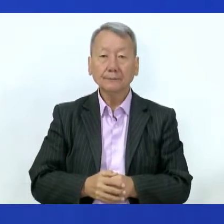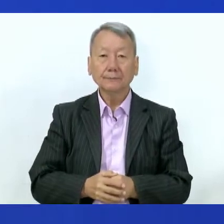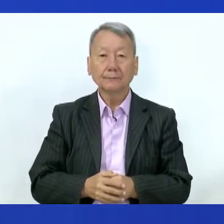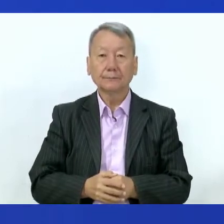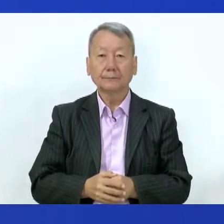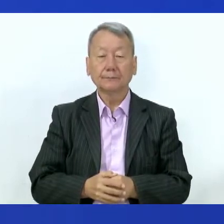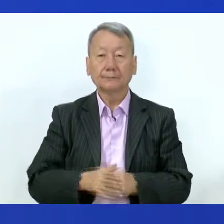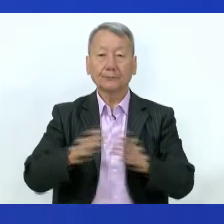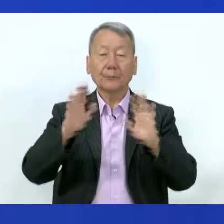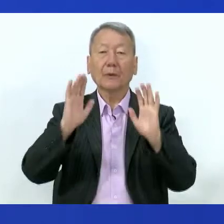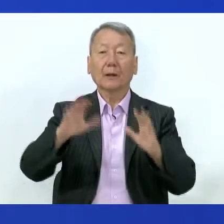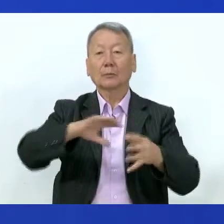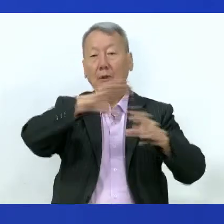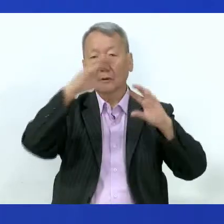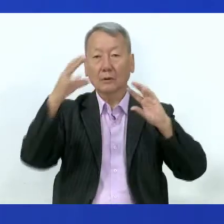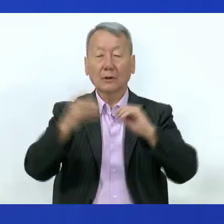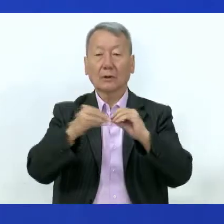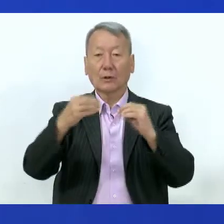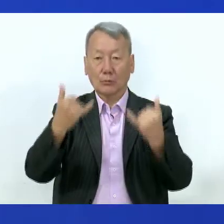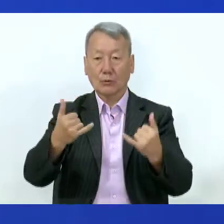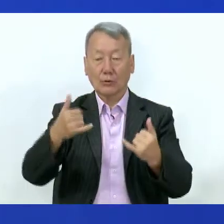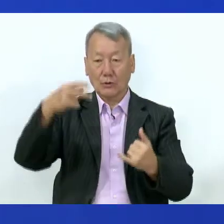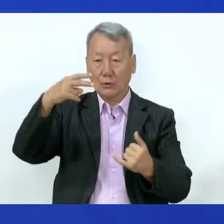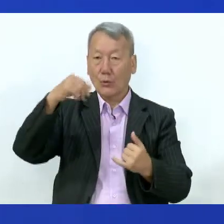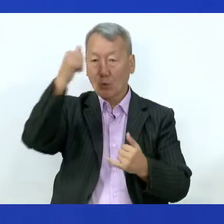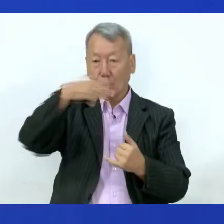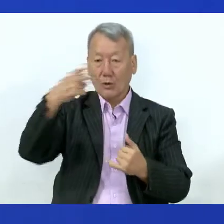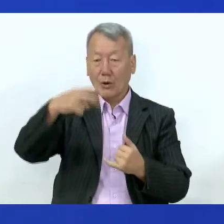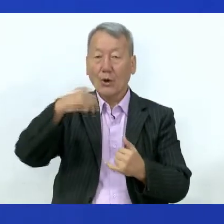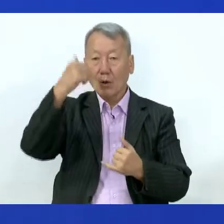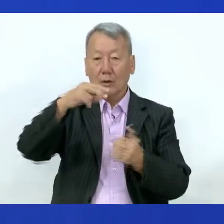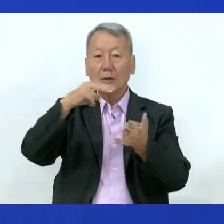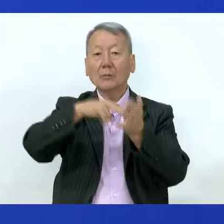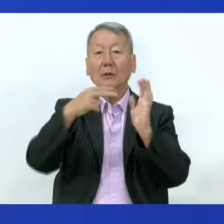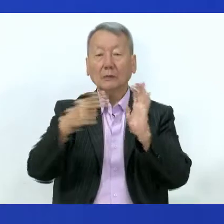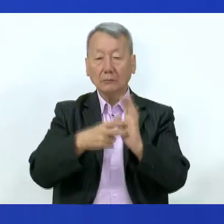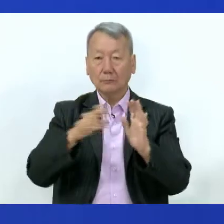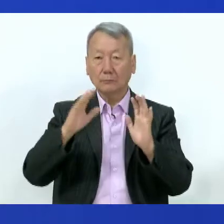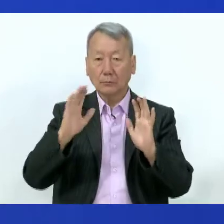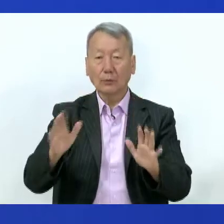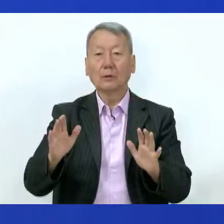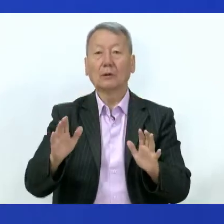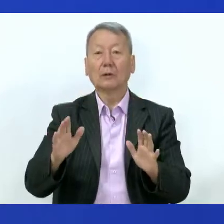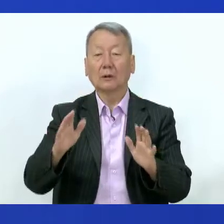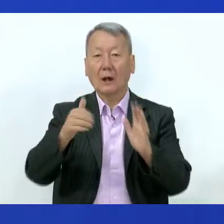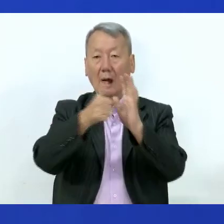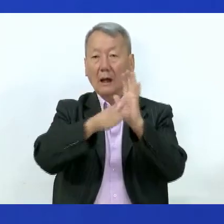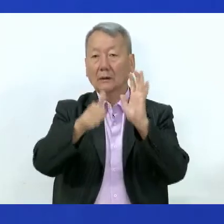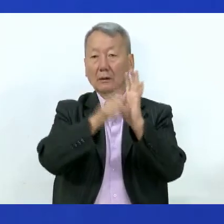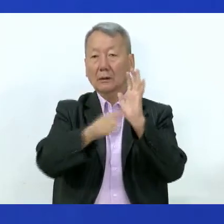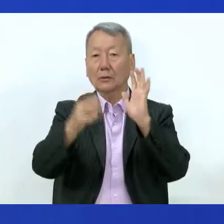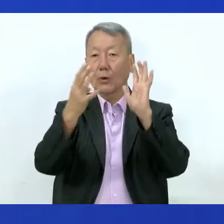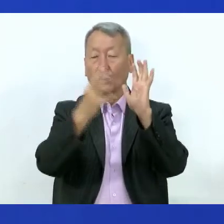Жалпы бұйылғы план-план бойынша 69